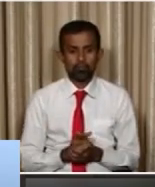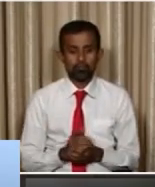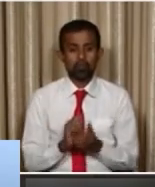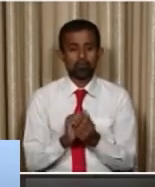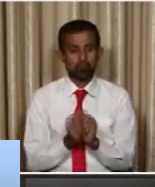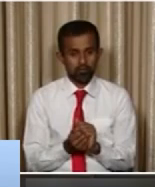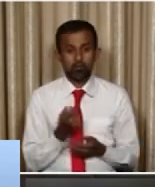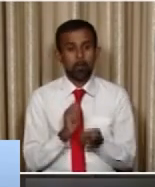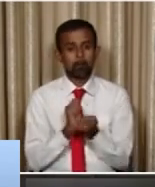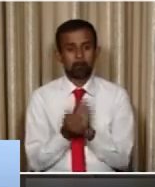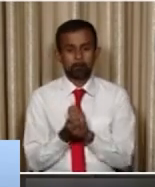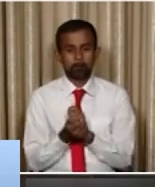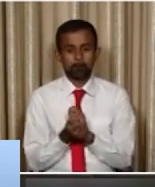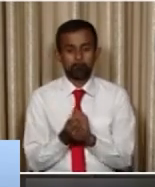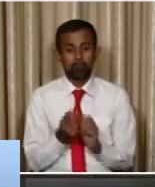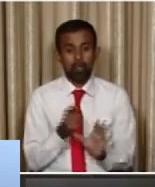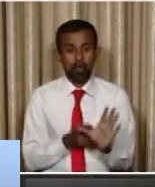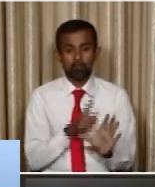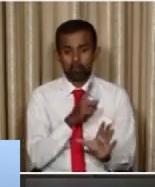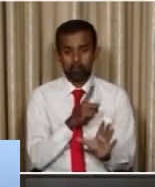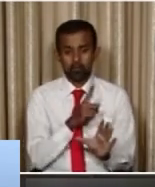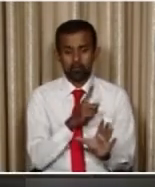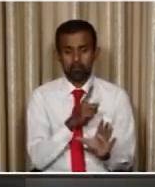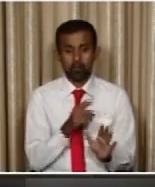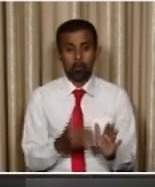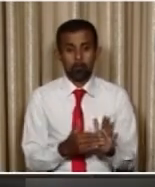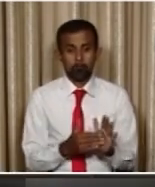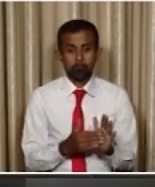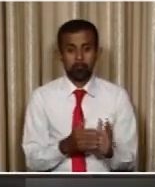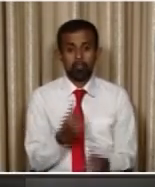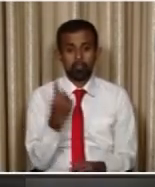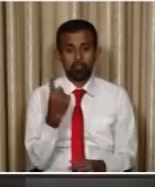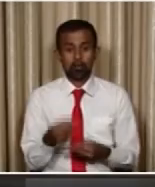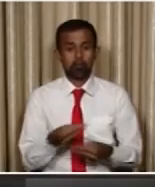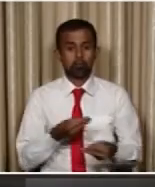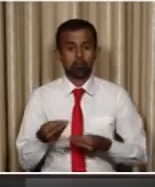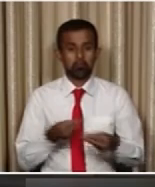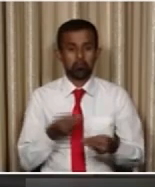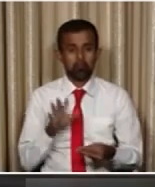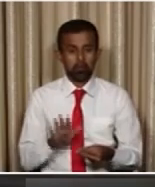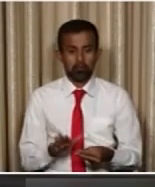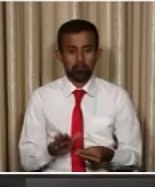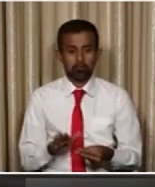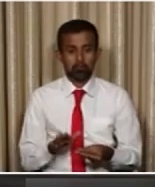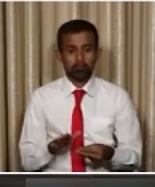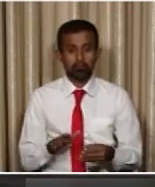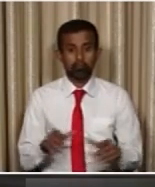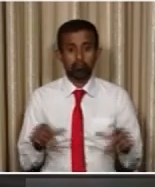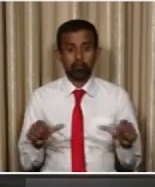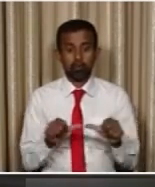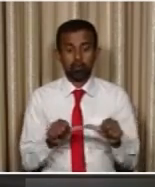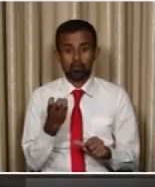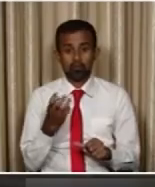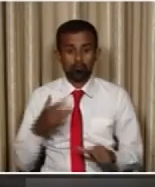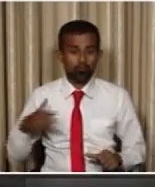යාවත් කාලෙන කියන්නේ ඉස්සරලා වර්ෂයකට මිලියන 1000ක පිරිවැටුමක් තියෙන සහ වර්ගඩි 3000කට වැඩි ඉඩක්